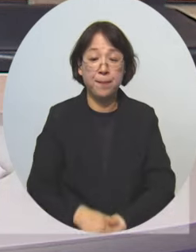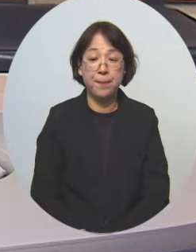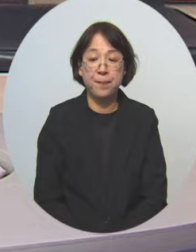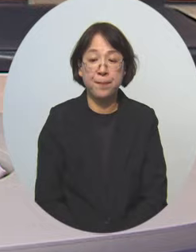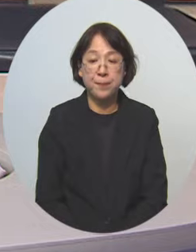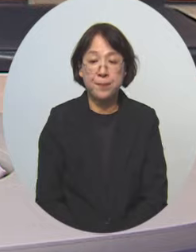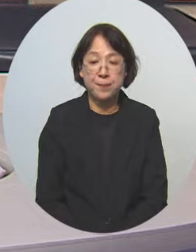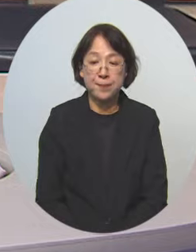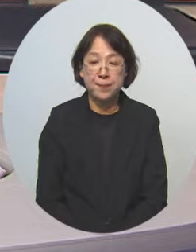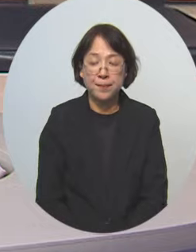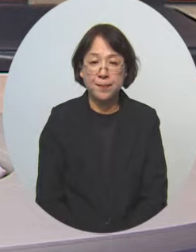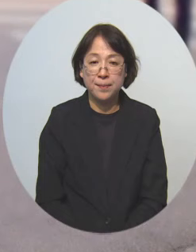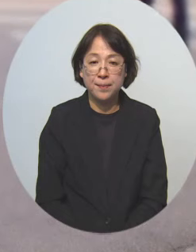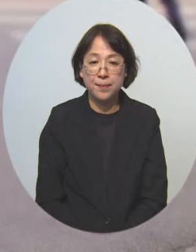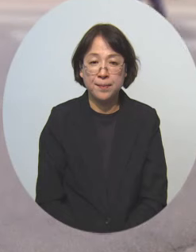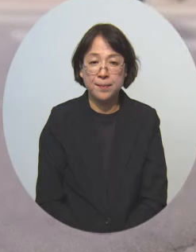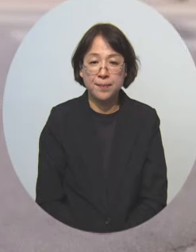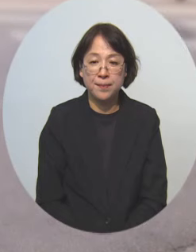보도입니다.